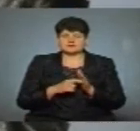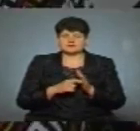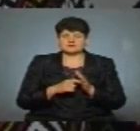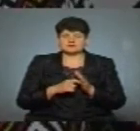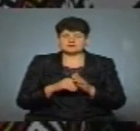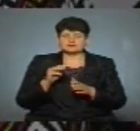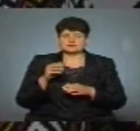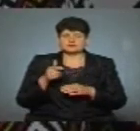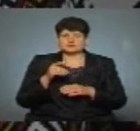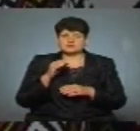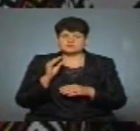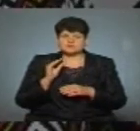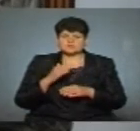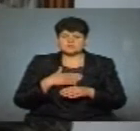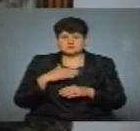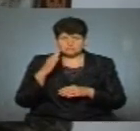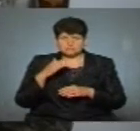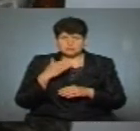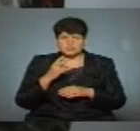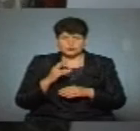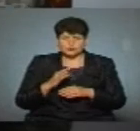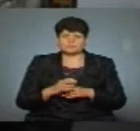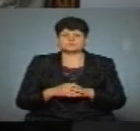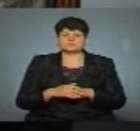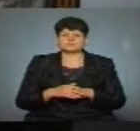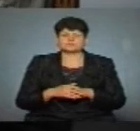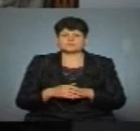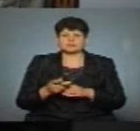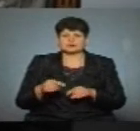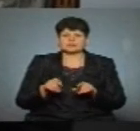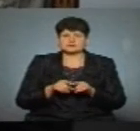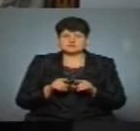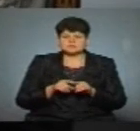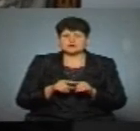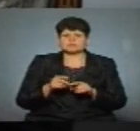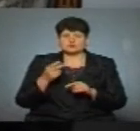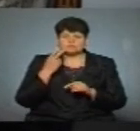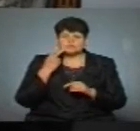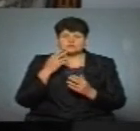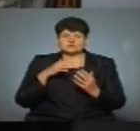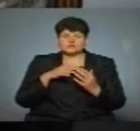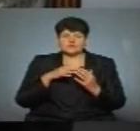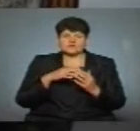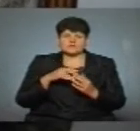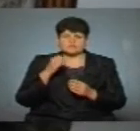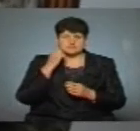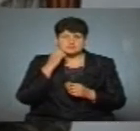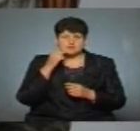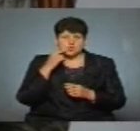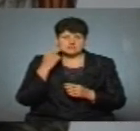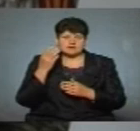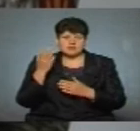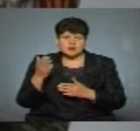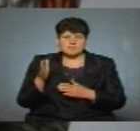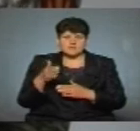Григорович Шевченко, наш батько, от який так само постійно воював з москалями. Ну,